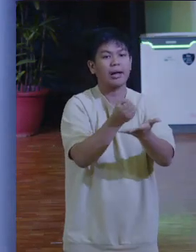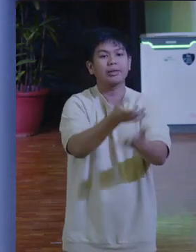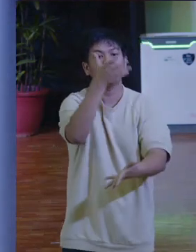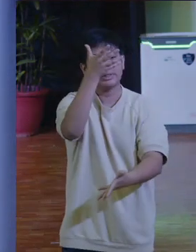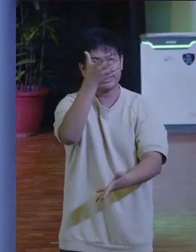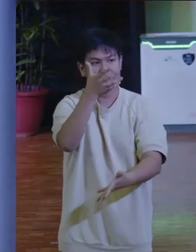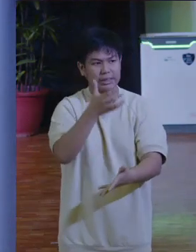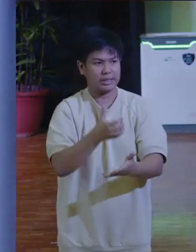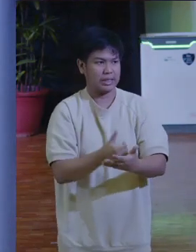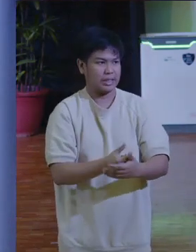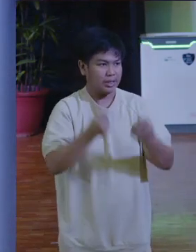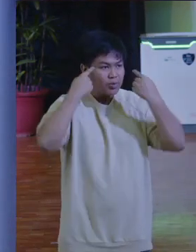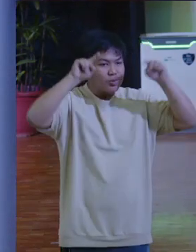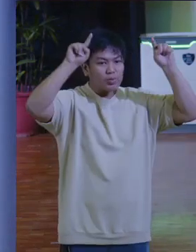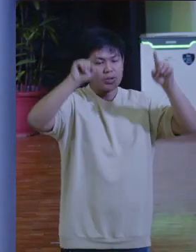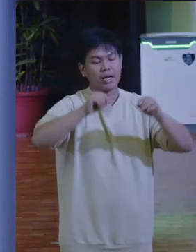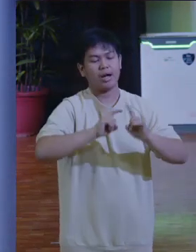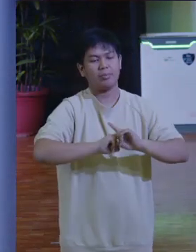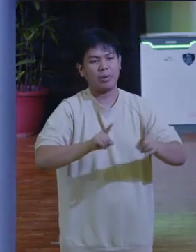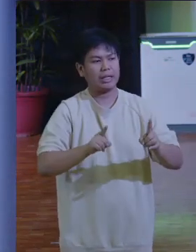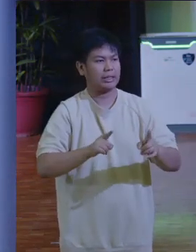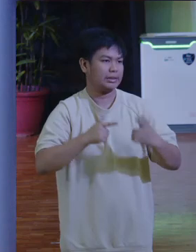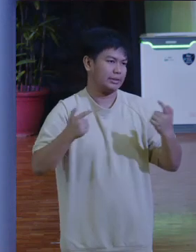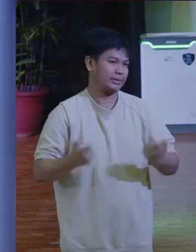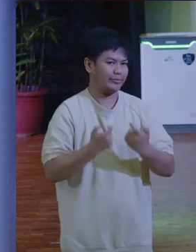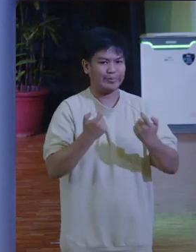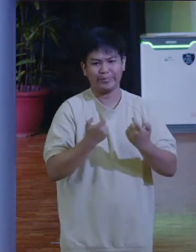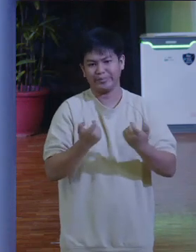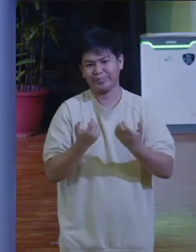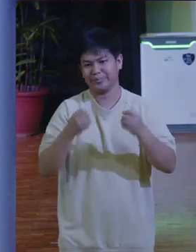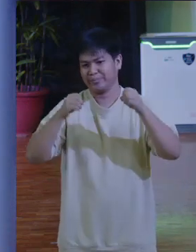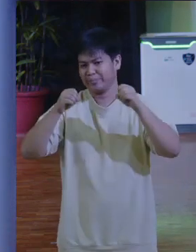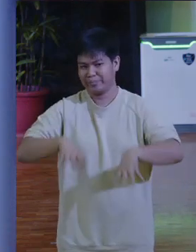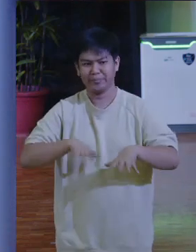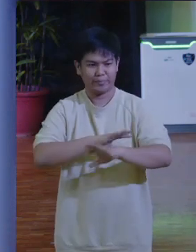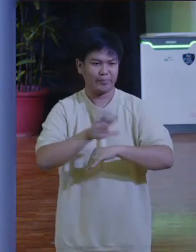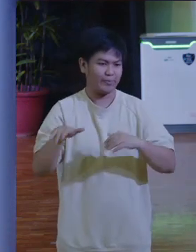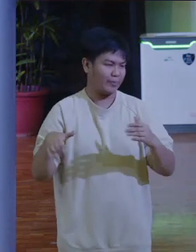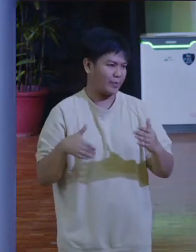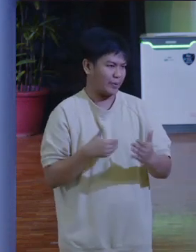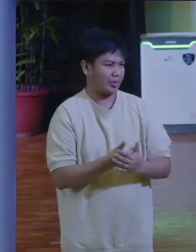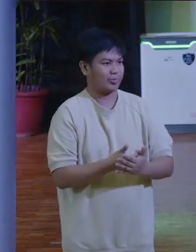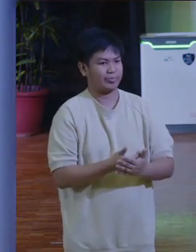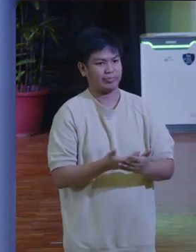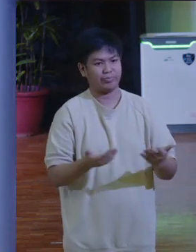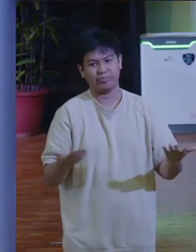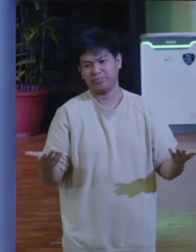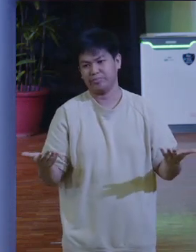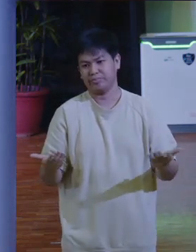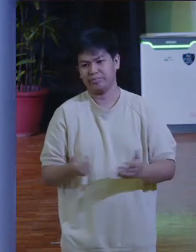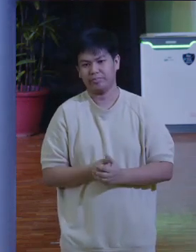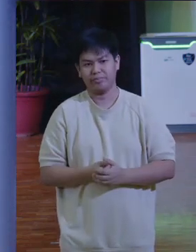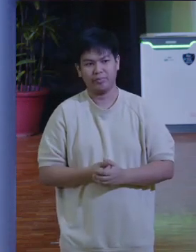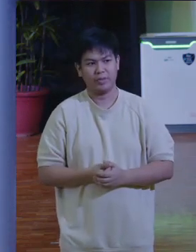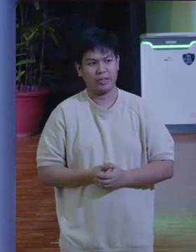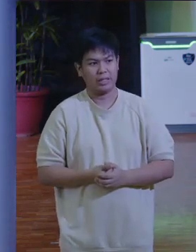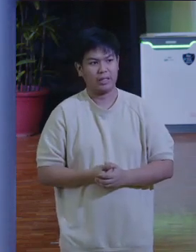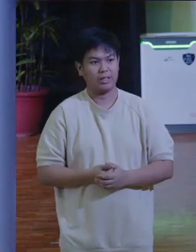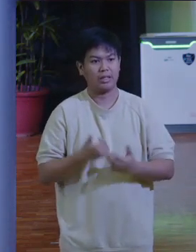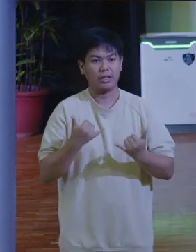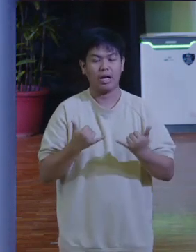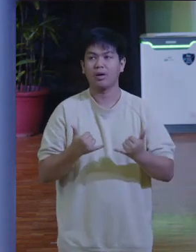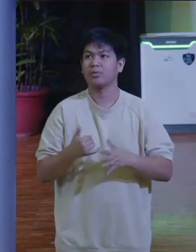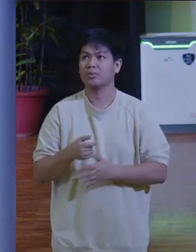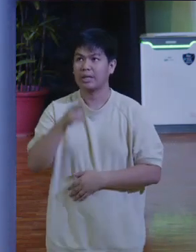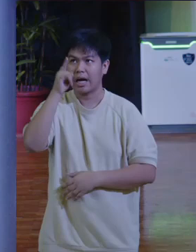pagkakasala. Sabi sa Isaiah 41:27, I was the first to say to Zion, behold, here